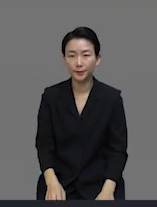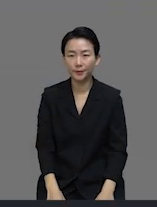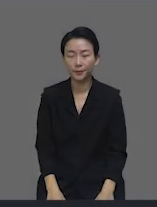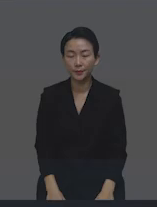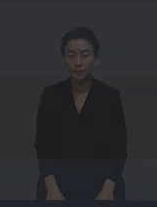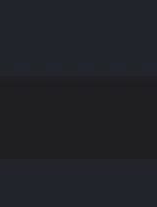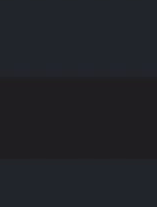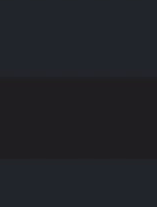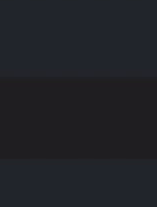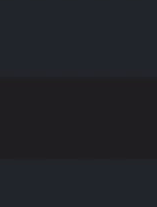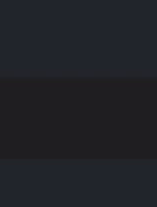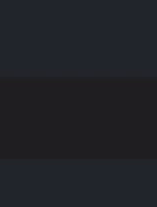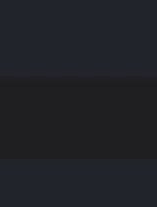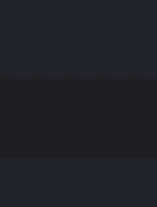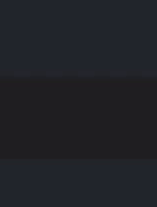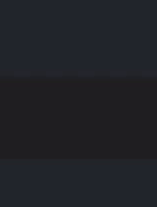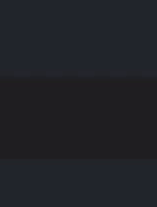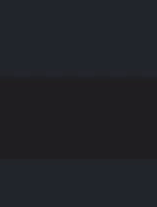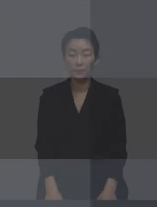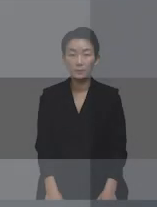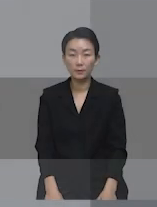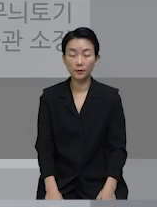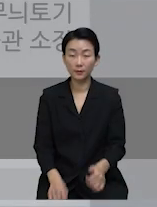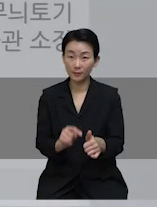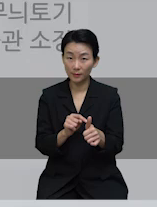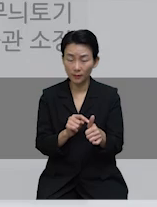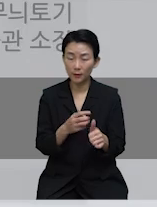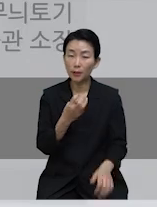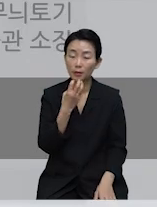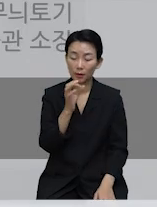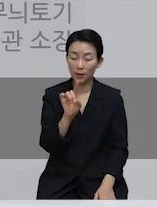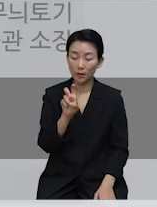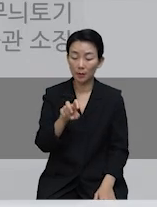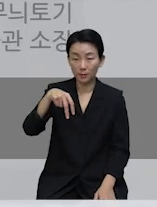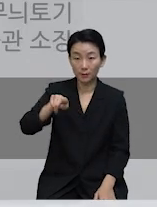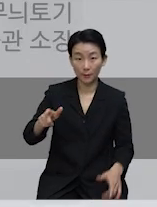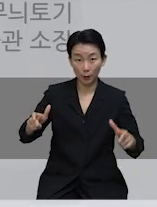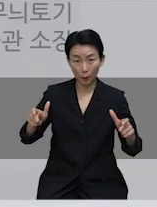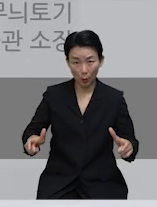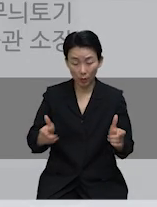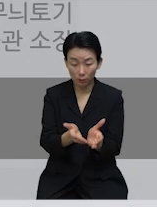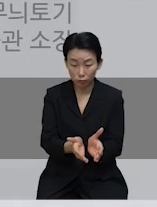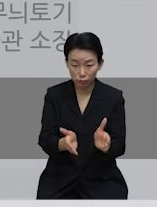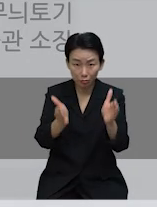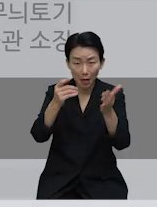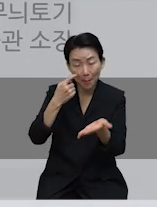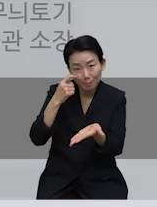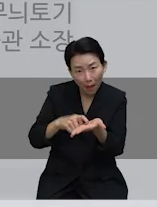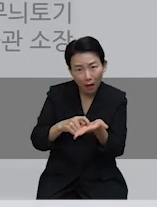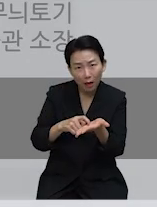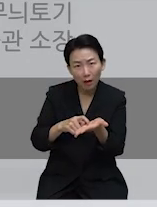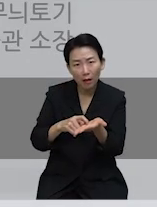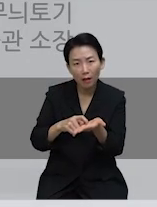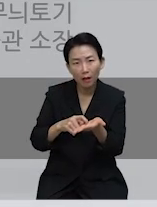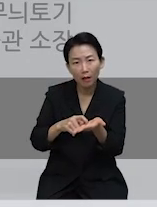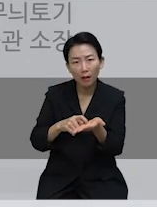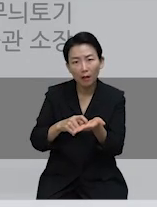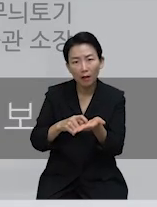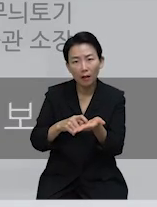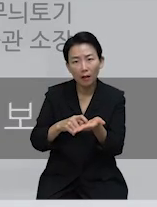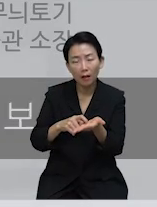새로 정립하였다는 점에서 의미가 있습니다. 최순우 선생은 서울 암사동에서 빗살무늬 토기가